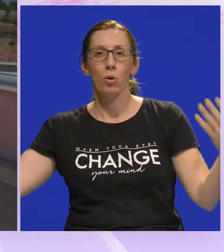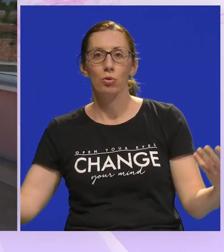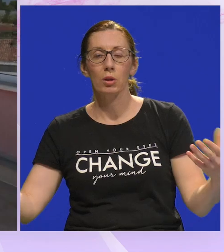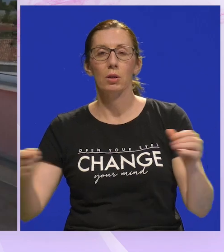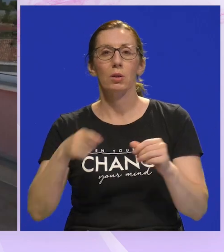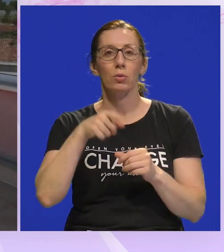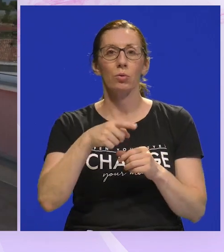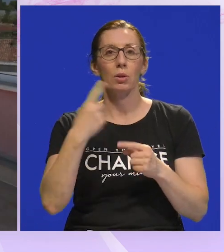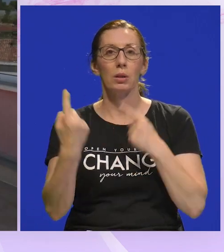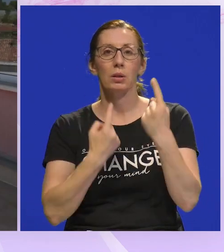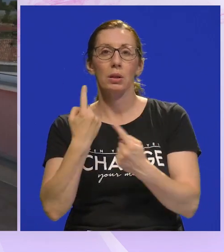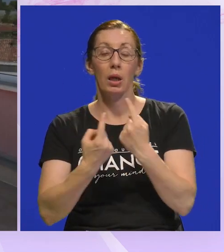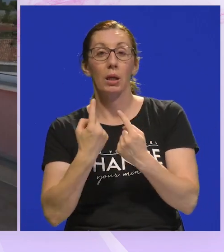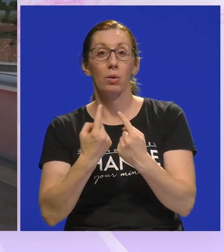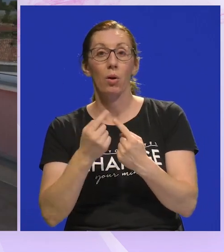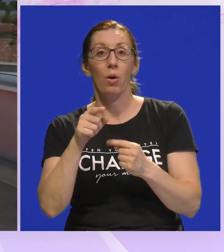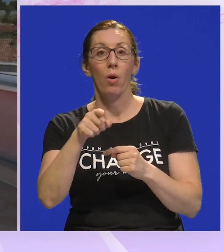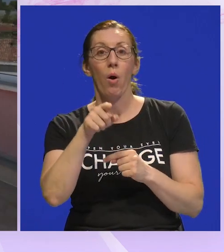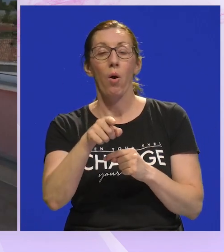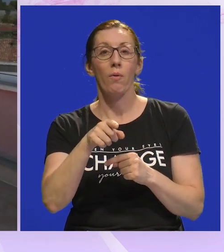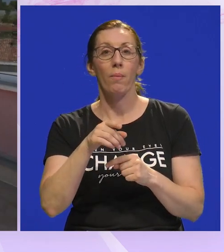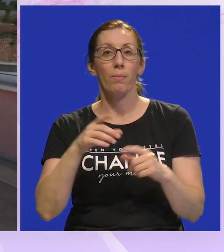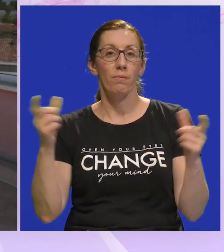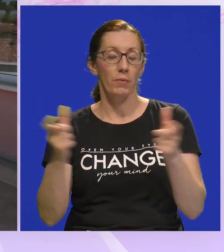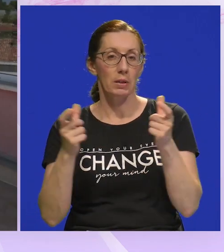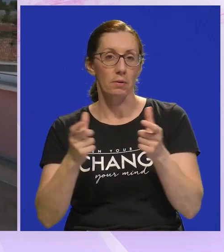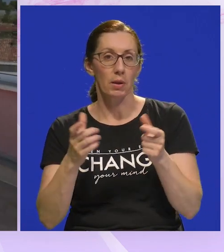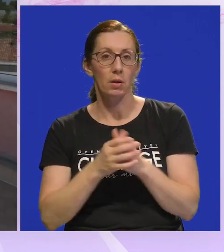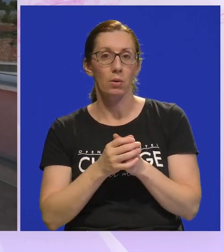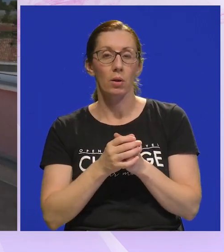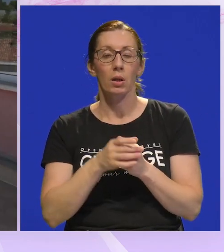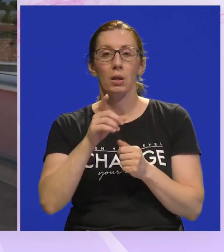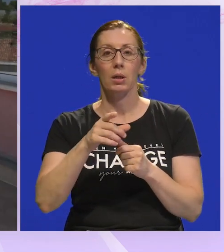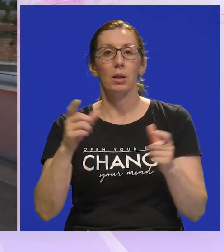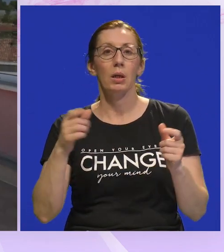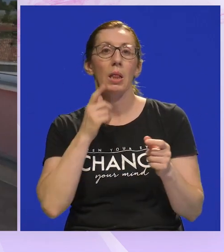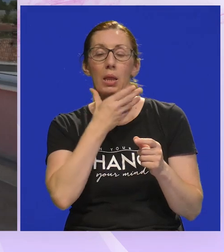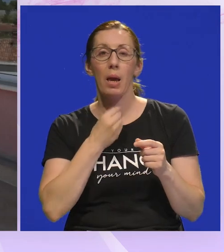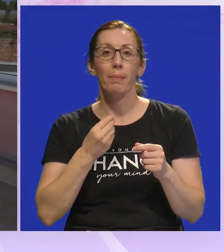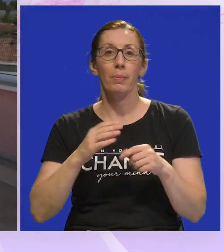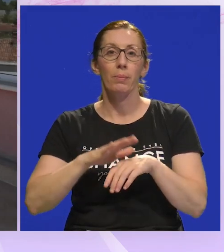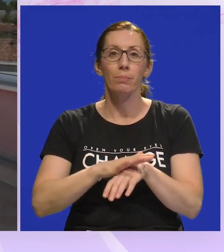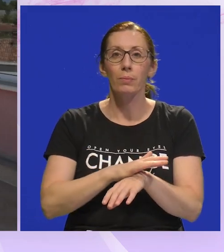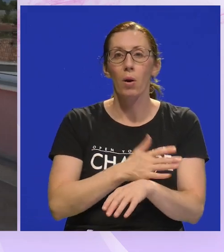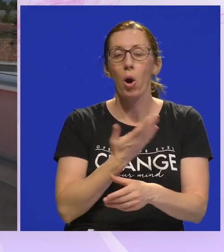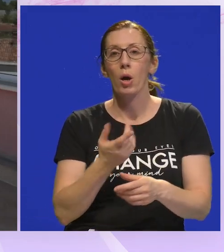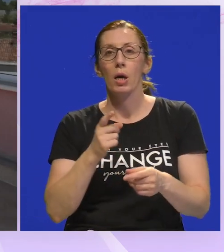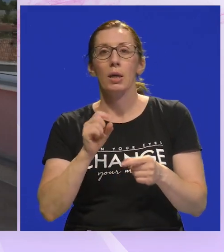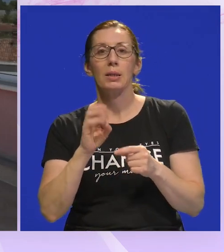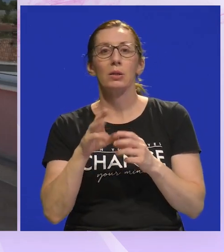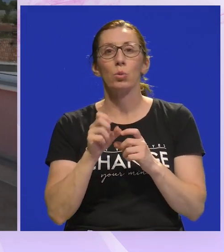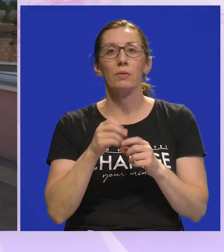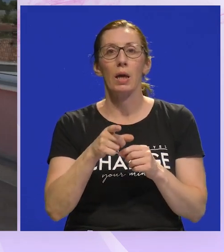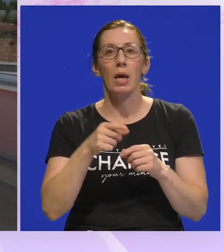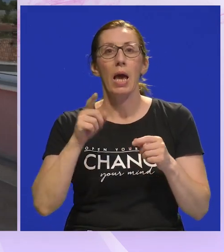da će proširiti tu ideju o ovom festivalu i sa svojim lijepim iskustvima zapravo